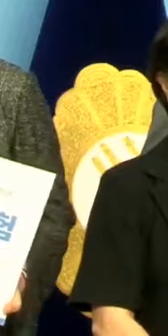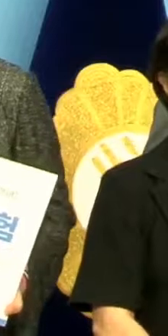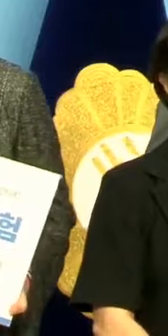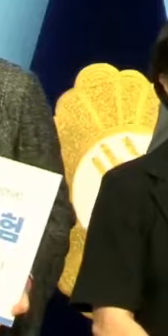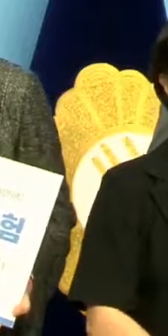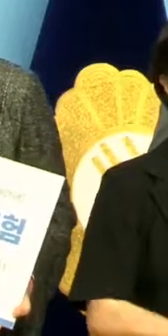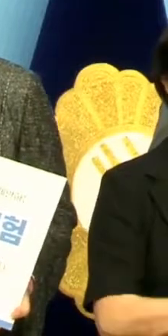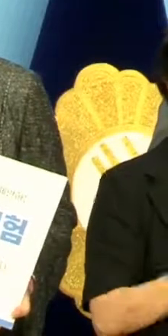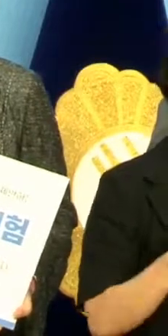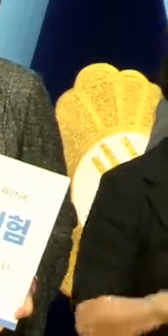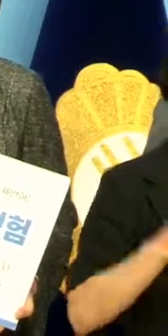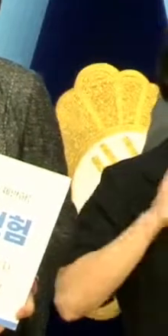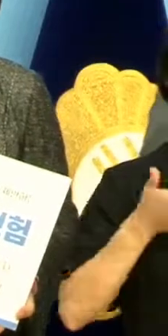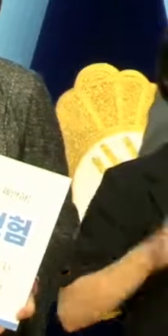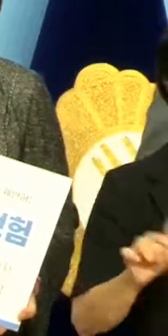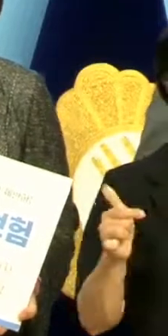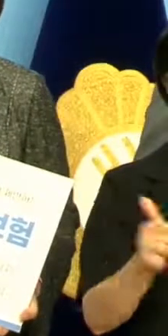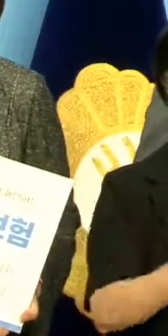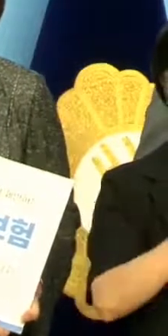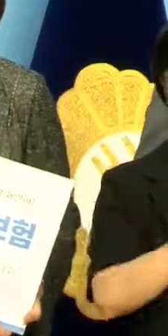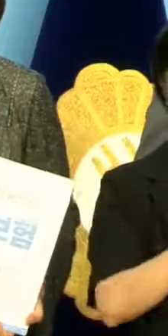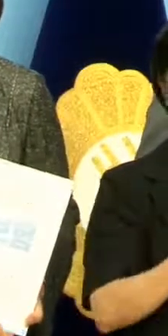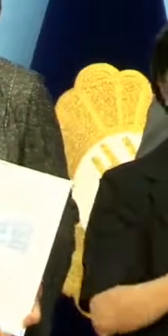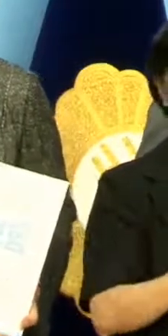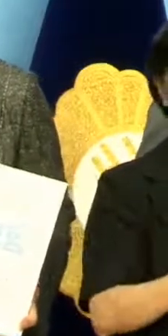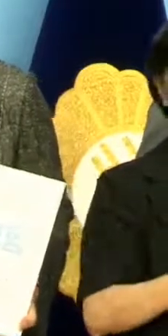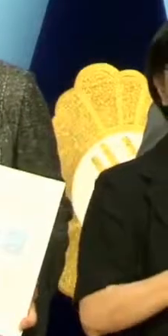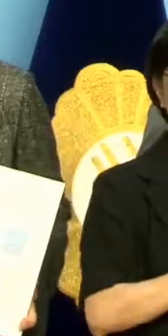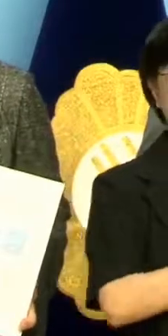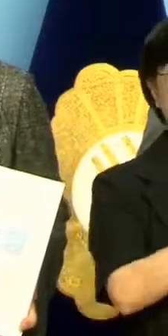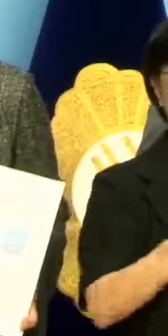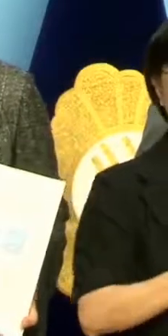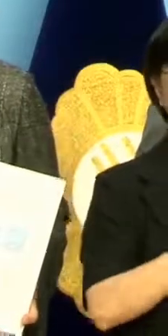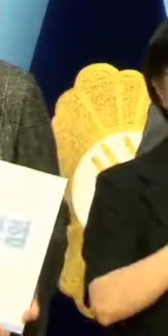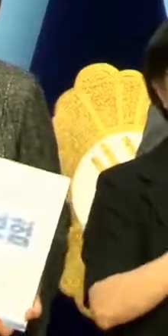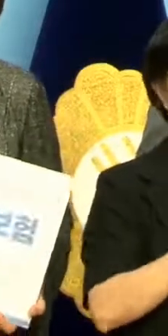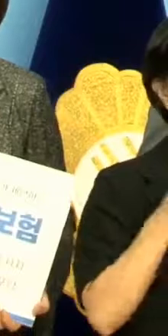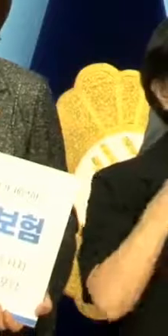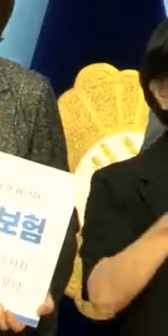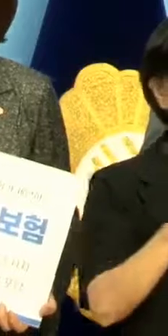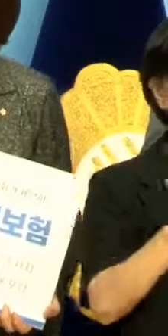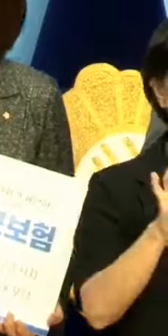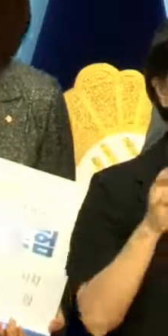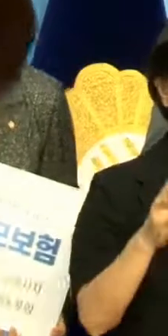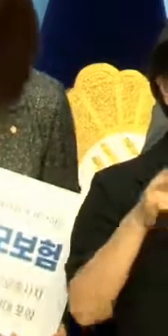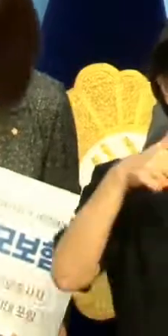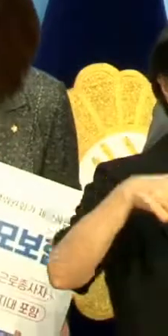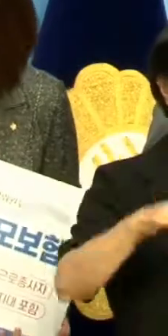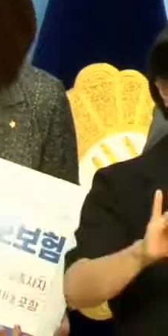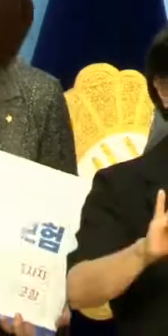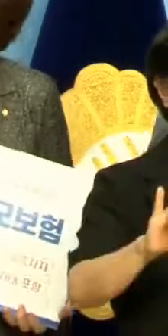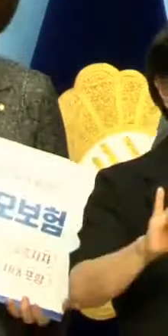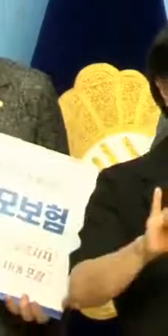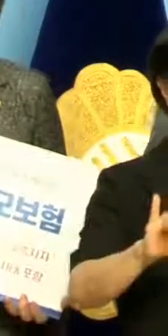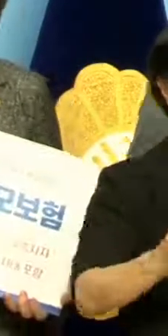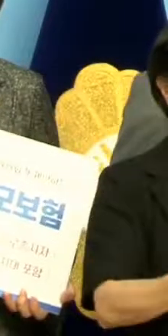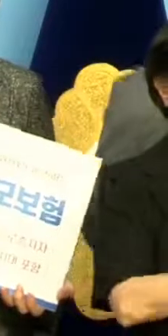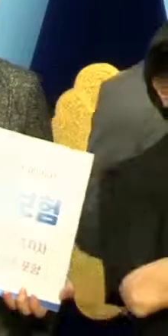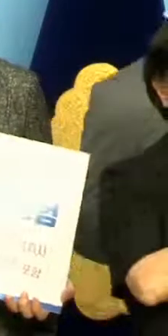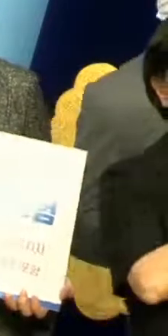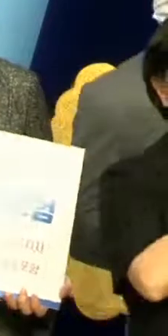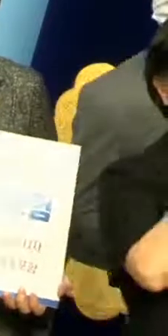안녕하십니까 절 출생 특위 일 가정 양립 분과위원 김 예지 입니다 양육비 2m 확보를